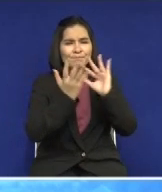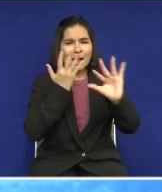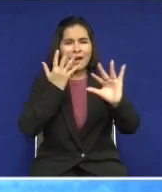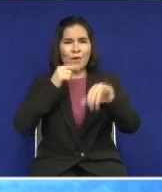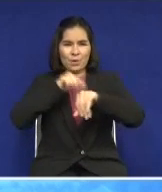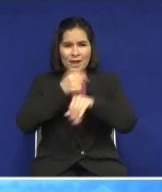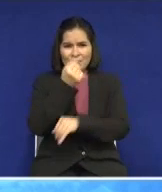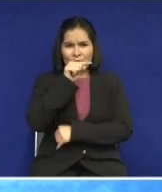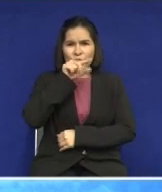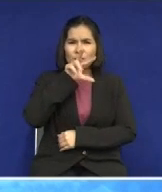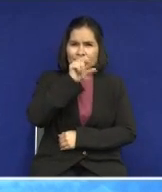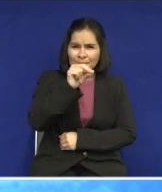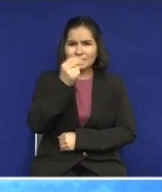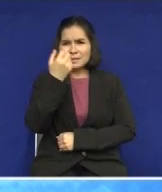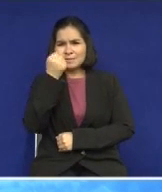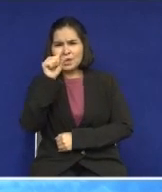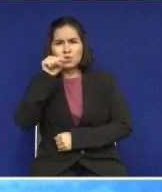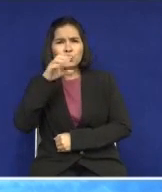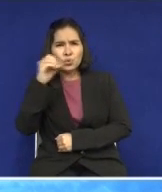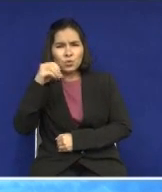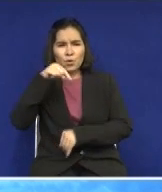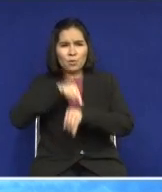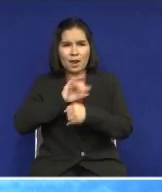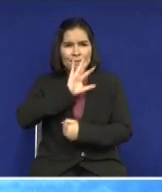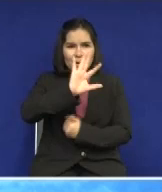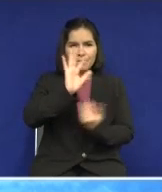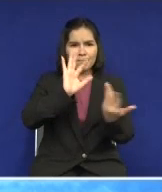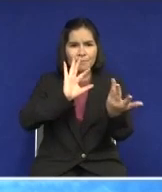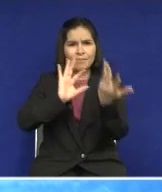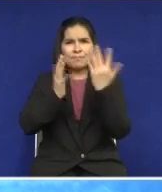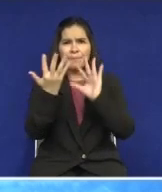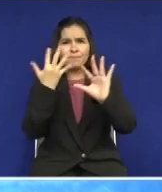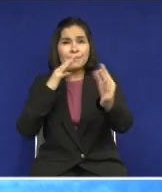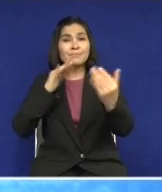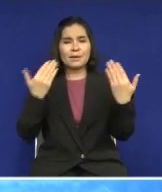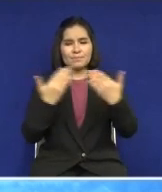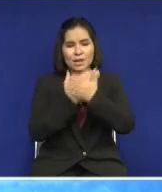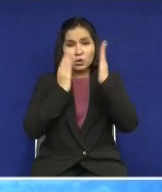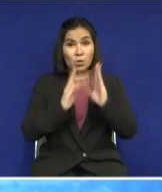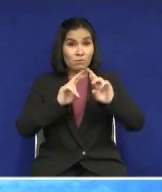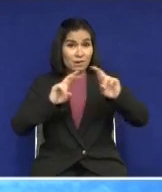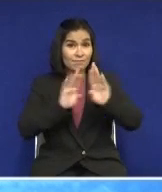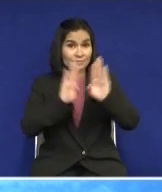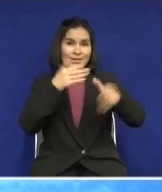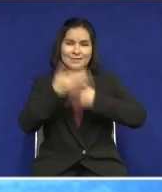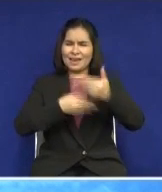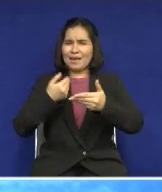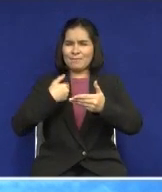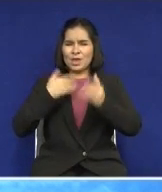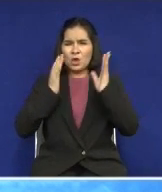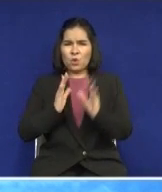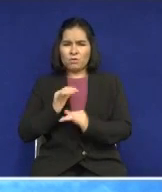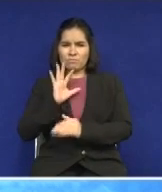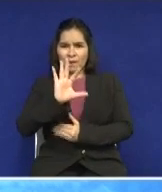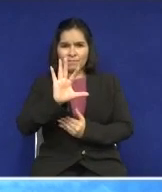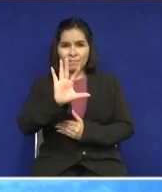11โมง11โมงครึ่งเที่ยงครึ่งหรือบ่ายโมงค่ะซึ่งช่วงนั้นก็ในร้านอาหารก็มีการเปิดขายอาหารกลางวันอยู่แล้วก็ช่วยลดความ